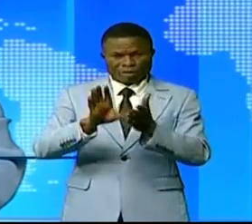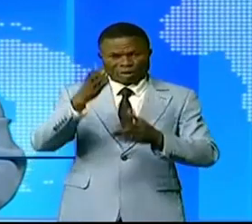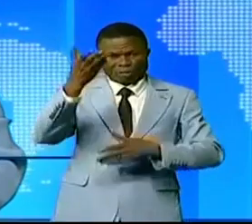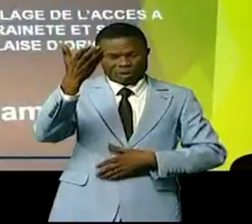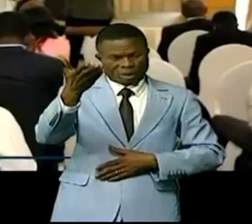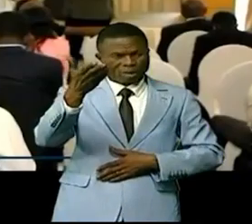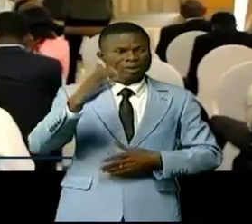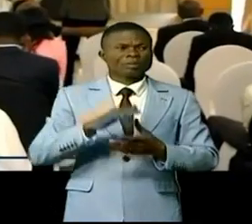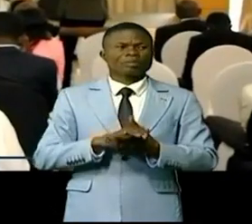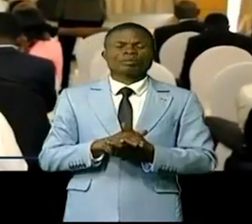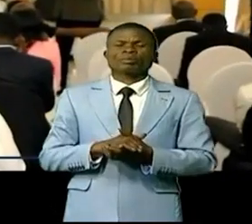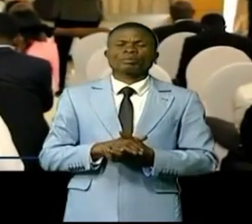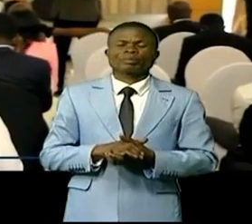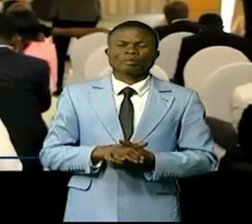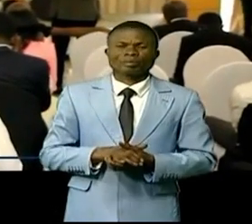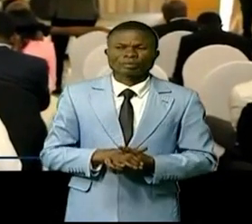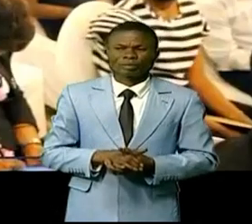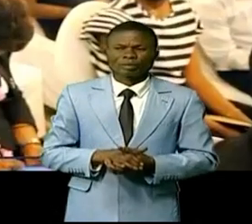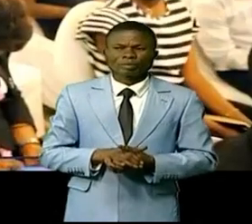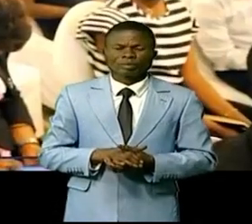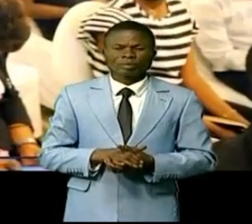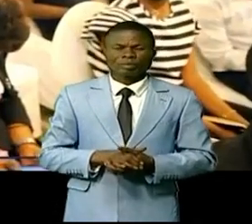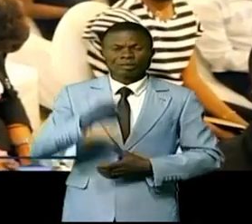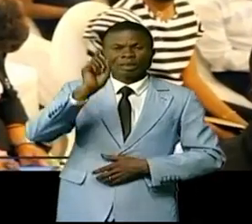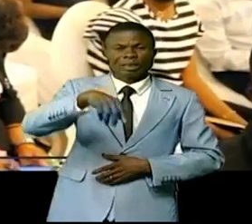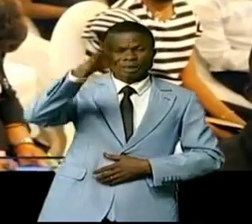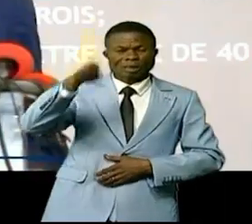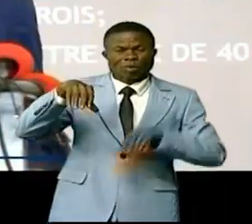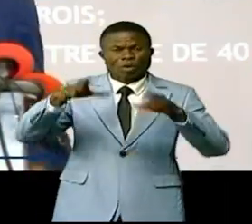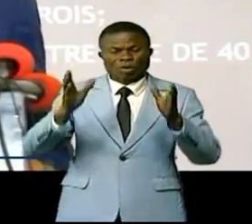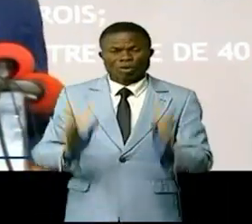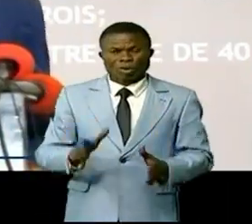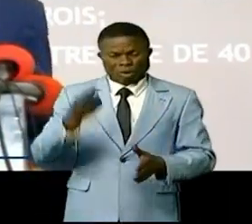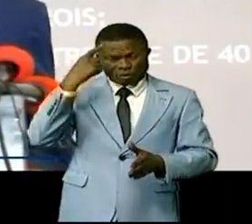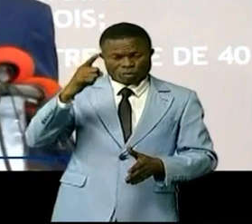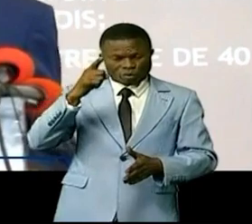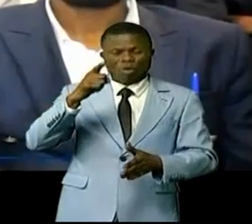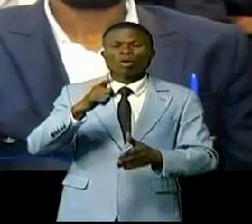dit un peu plus. Des maires ou 100% congolais pour avoir